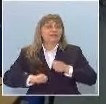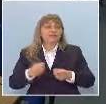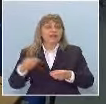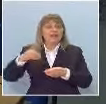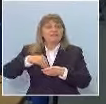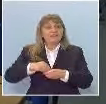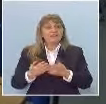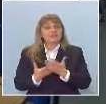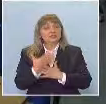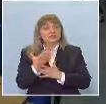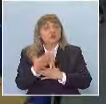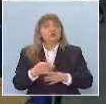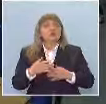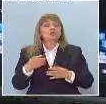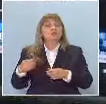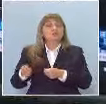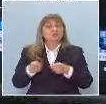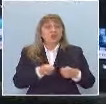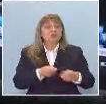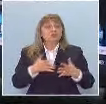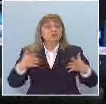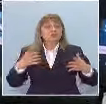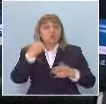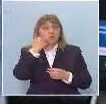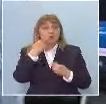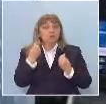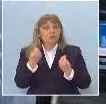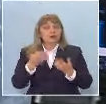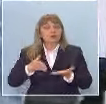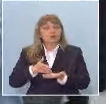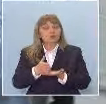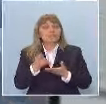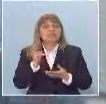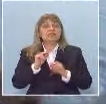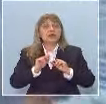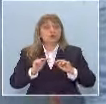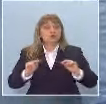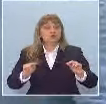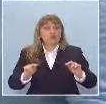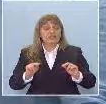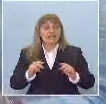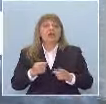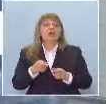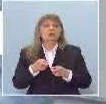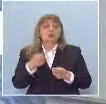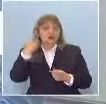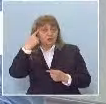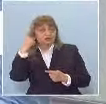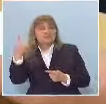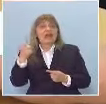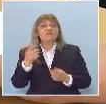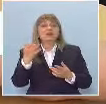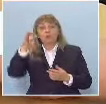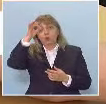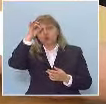Въвеждането на иновациите довежда до много по-добър процес на обучение според самите ученици, които вече осъзнават ползите от професионалната си